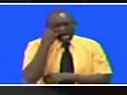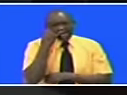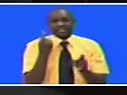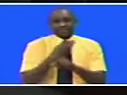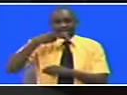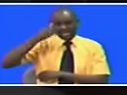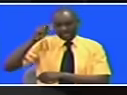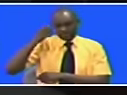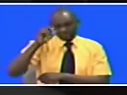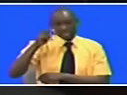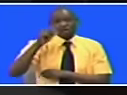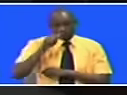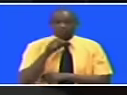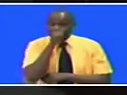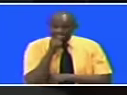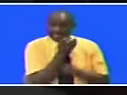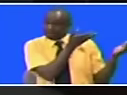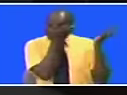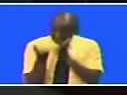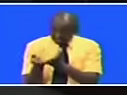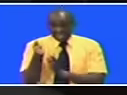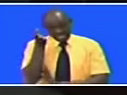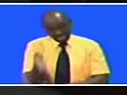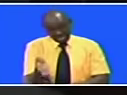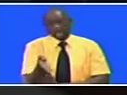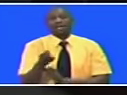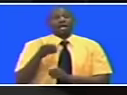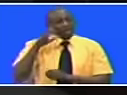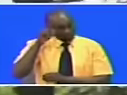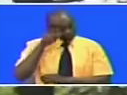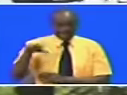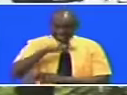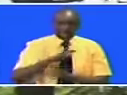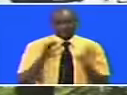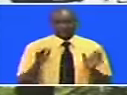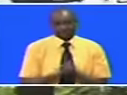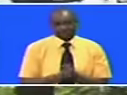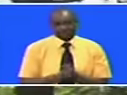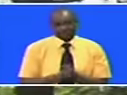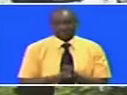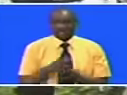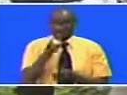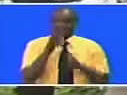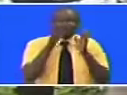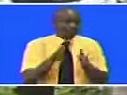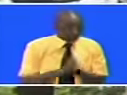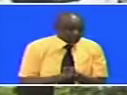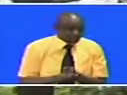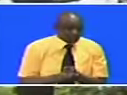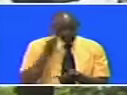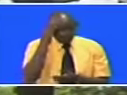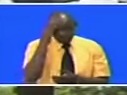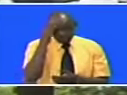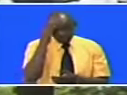ya heroin kutoka nchini Tanzania na kutumiwa eneo la pwani ya Kenya. Kuna pesa, anaweza honga, sindio?